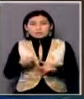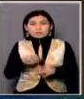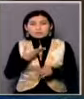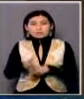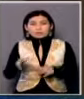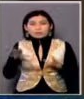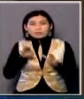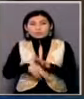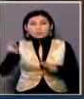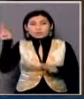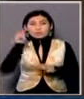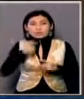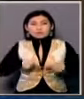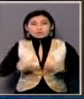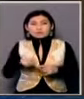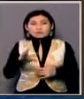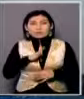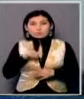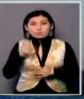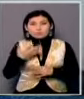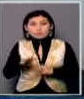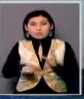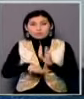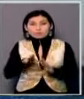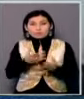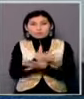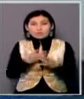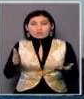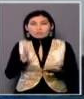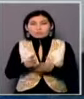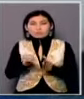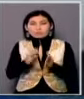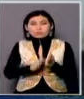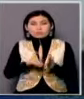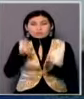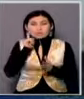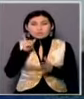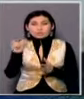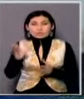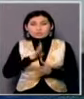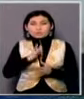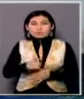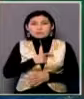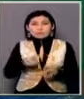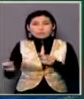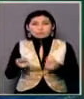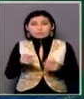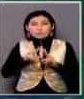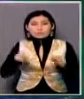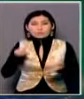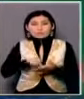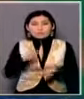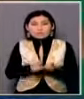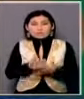тыс қосымша білім беру мекемесінен 150-ден астам бұйымдар мен 19 жас шеберлер және олардың жетекші мұғалімдері